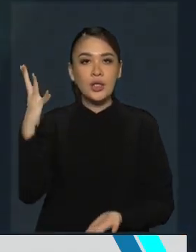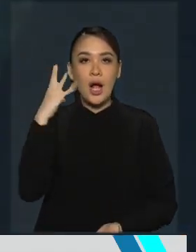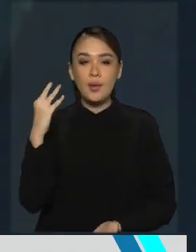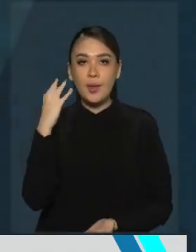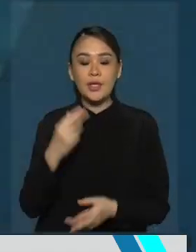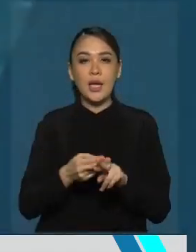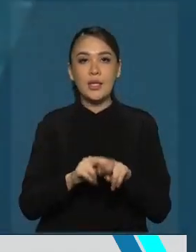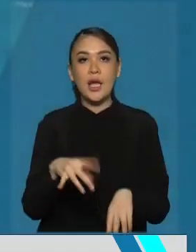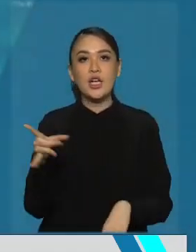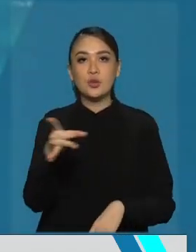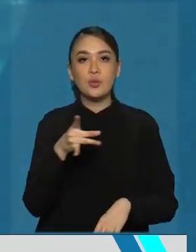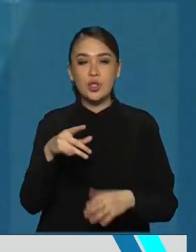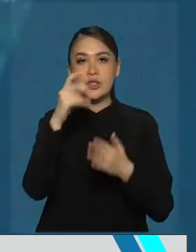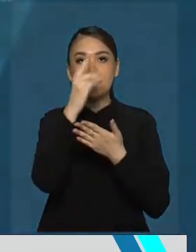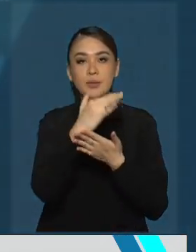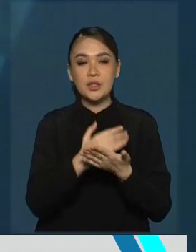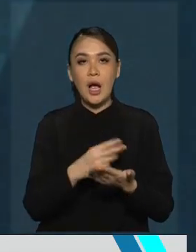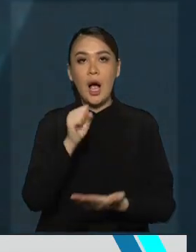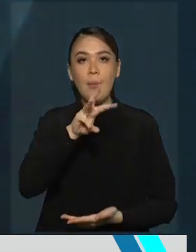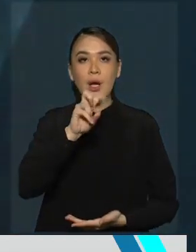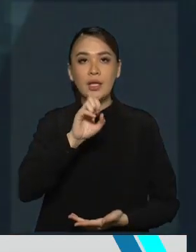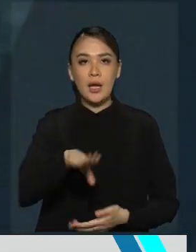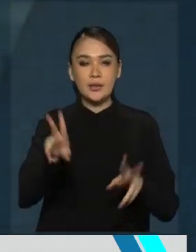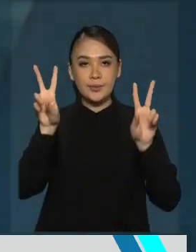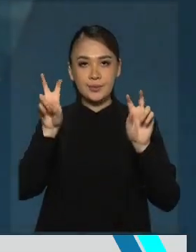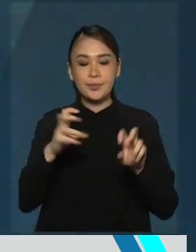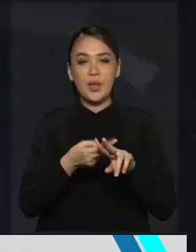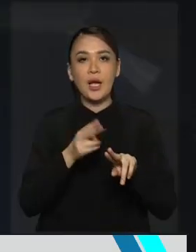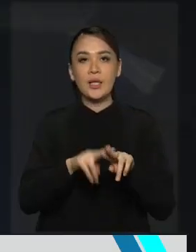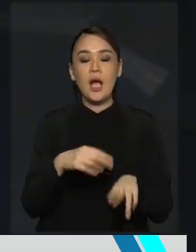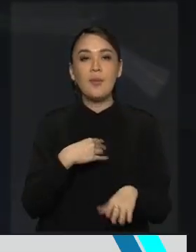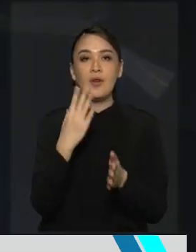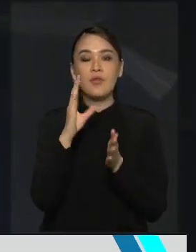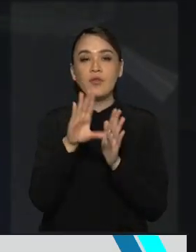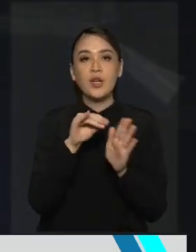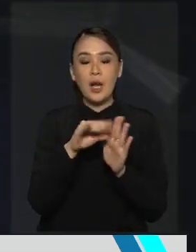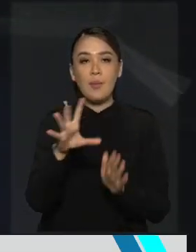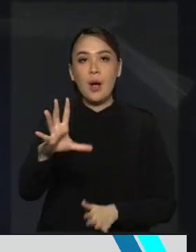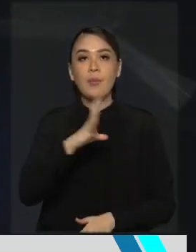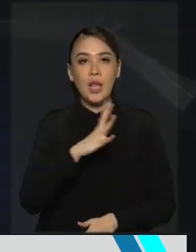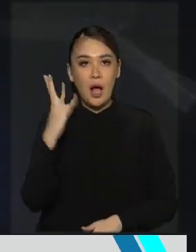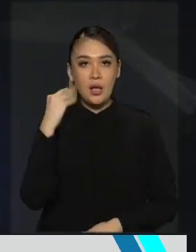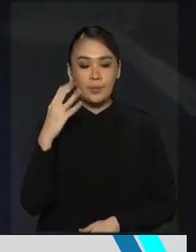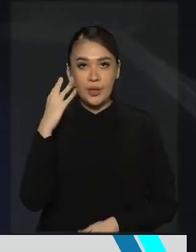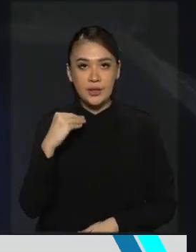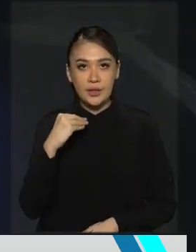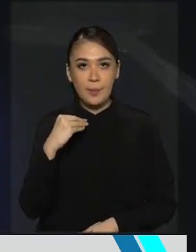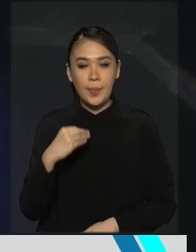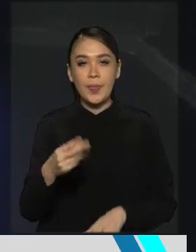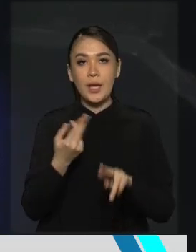по республиканскому списку партии «Аманат». А свою предвыборную я проводил в Алмате. Город, вы знаете,